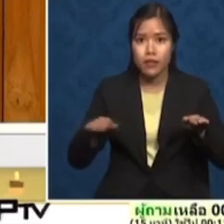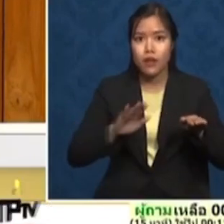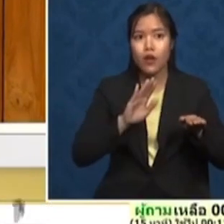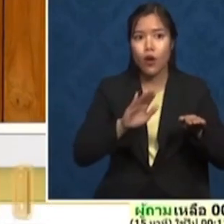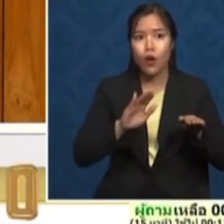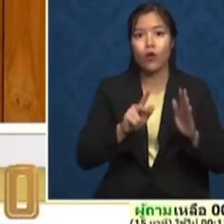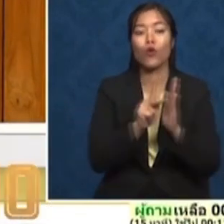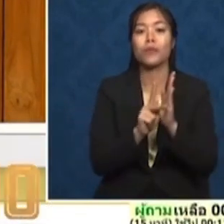ผมก็ขอสรุปดังนี้ครับ